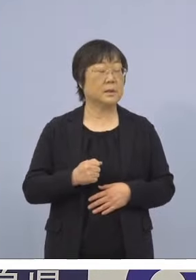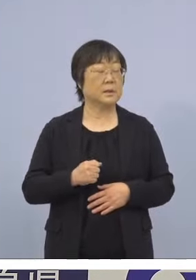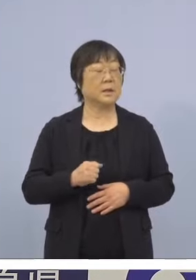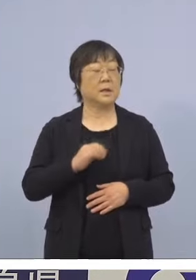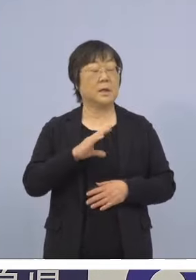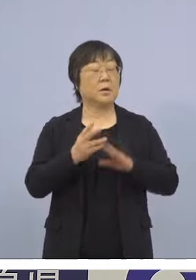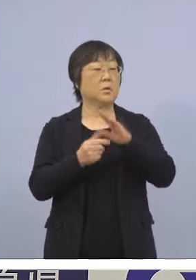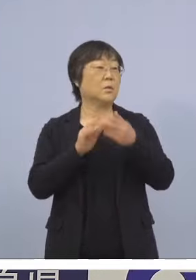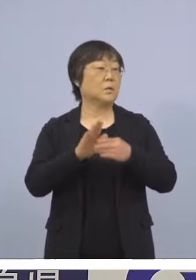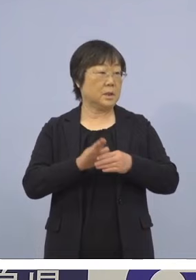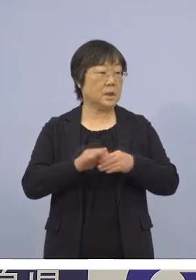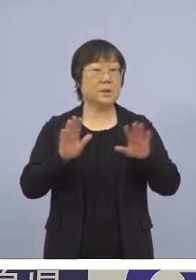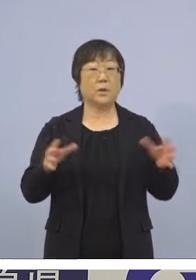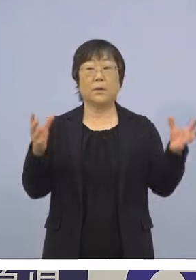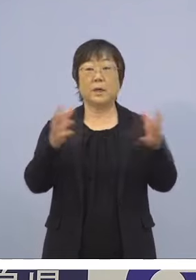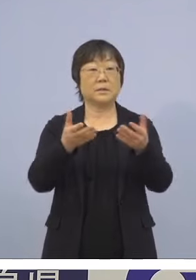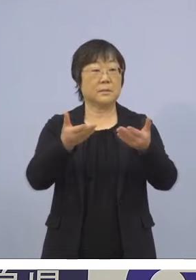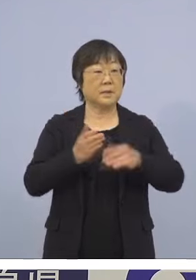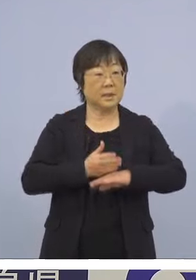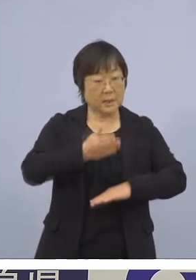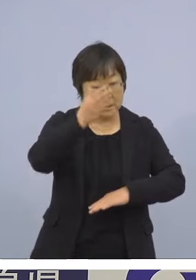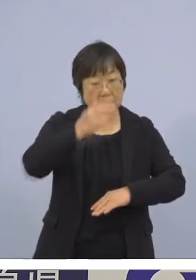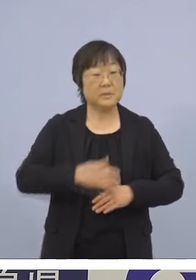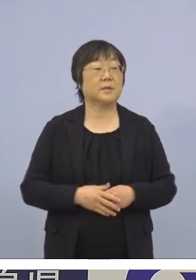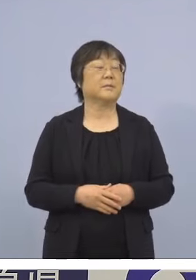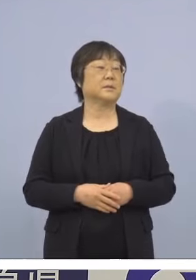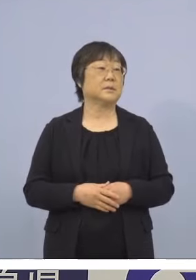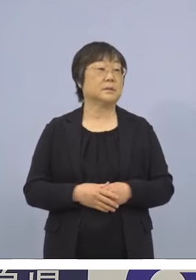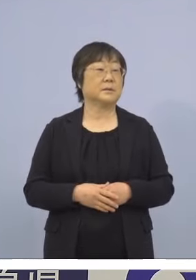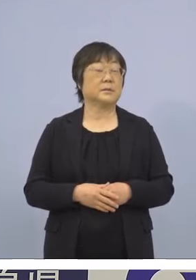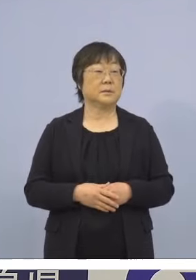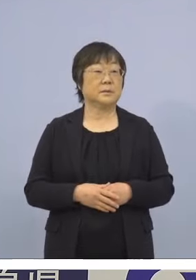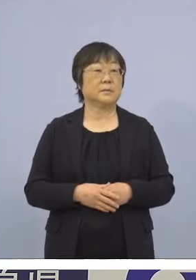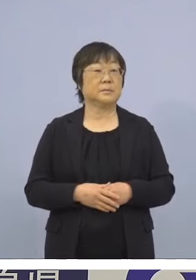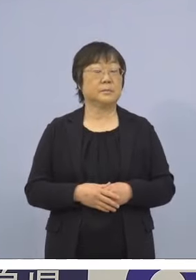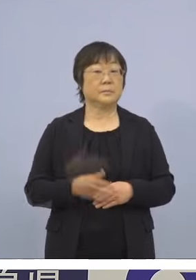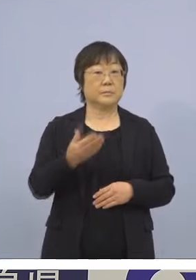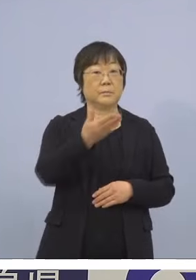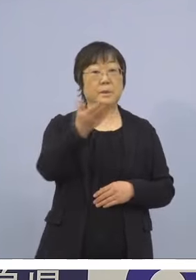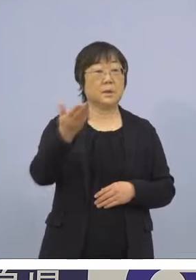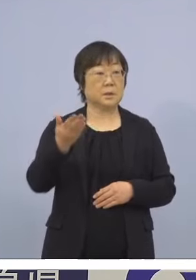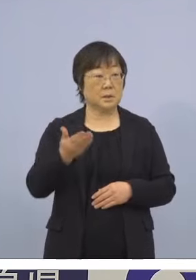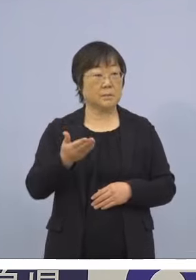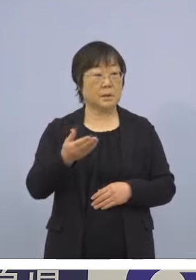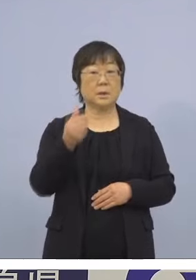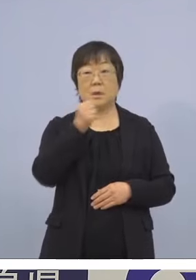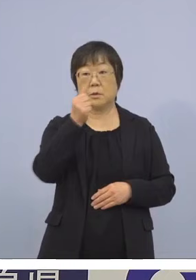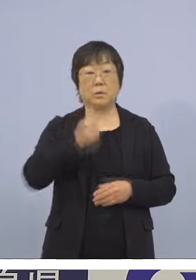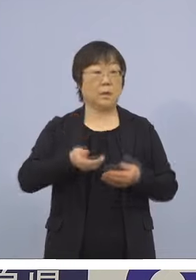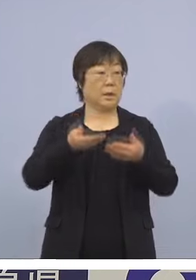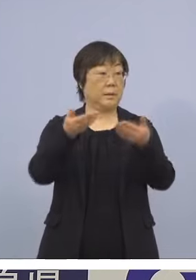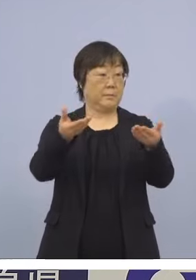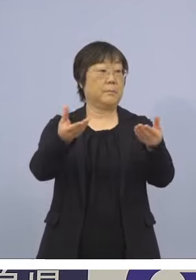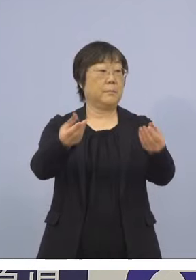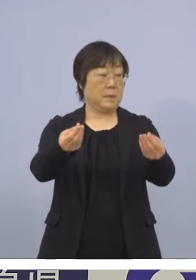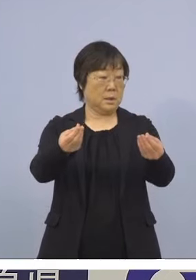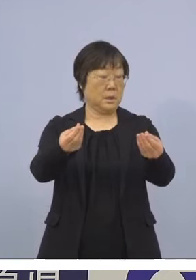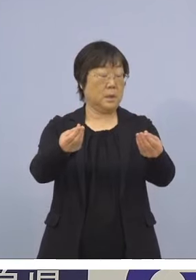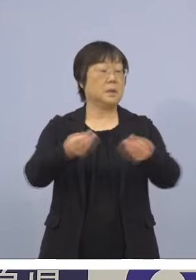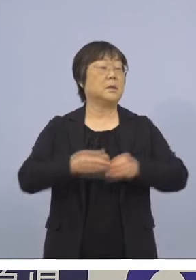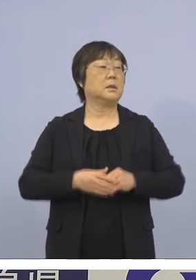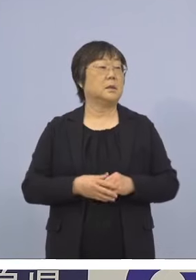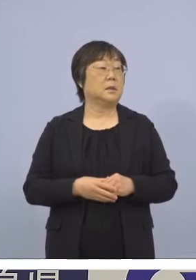日はまたお集まりをいただきましてありがとうございます。もうすでに皆様方には詳細はですね、ご